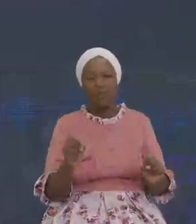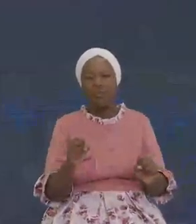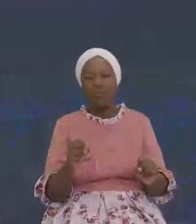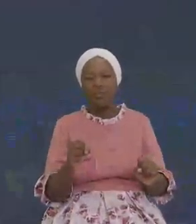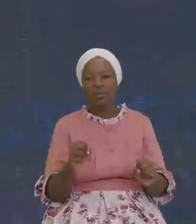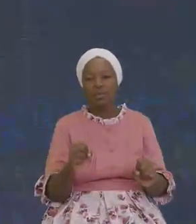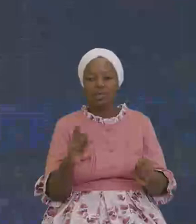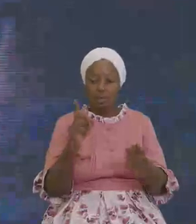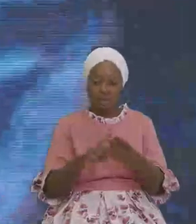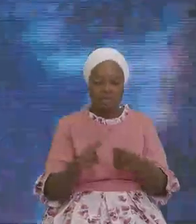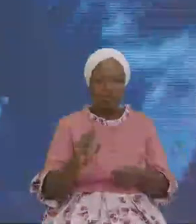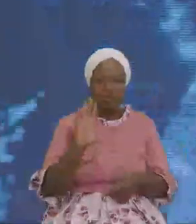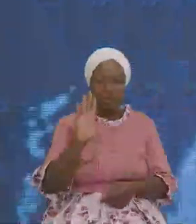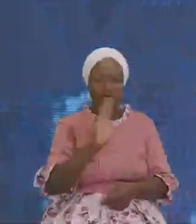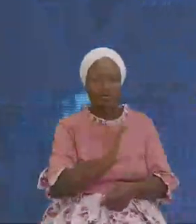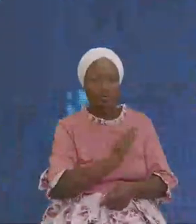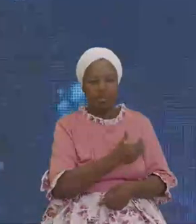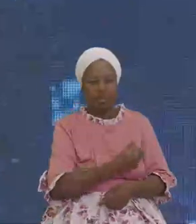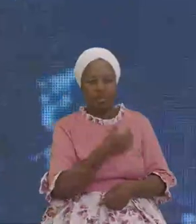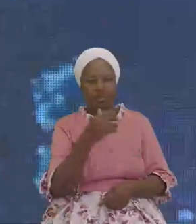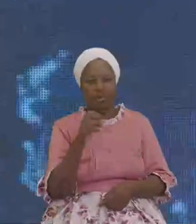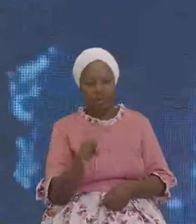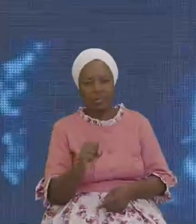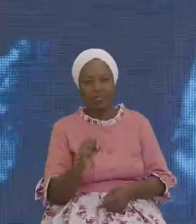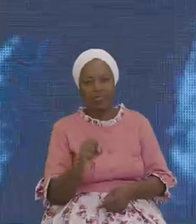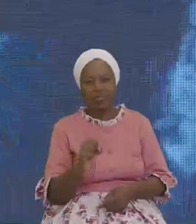rédemption pour ton âme.